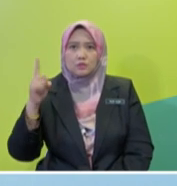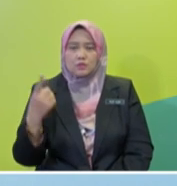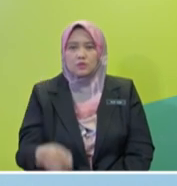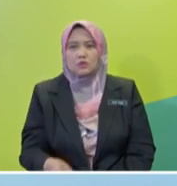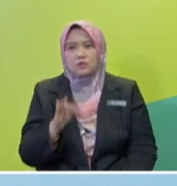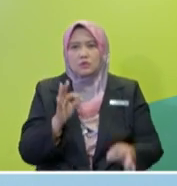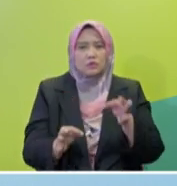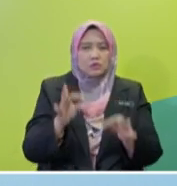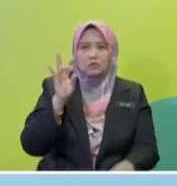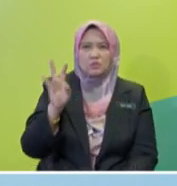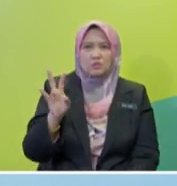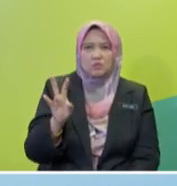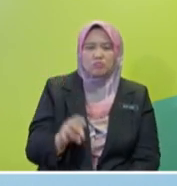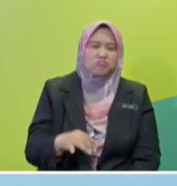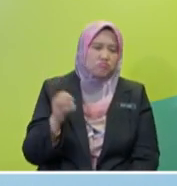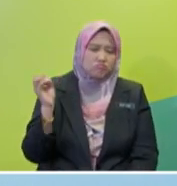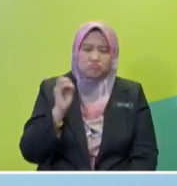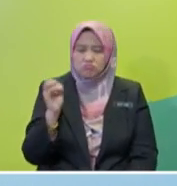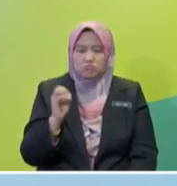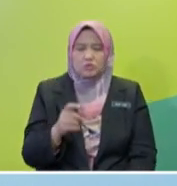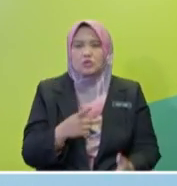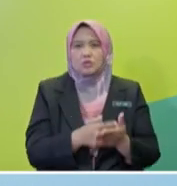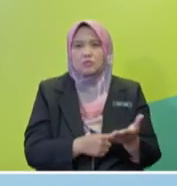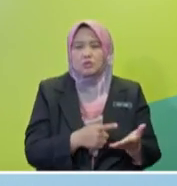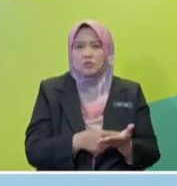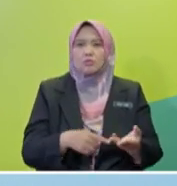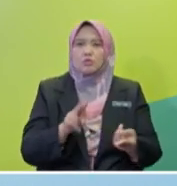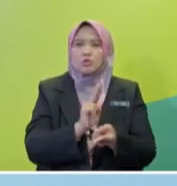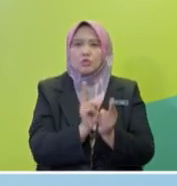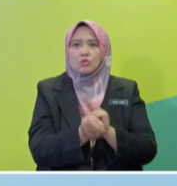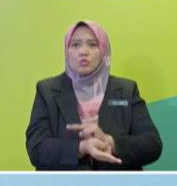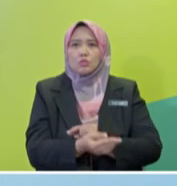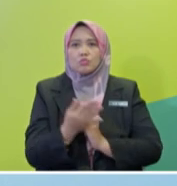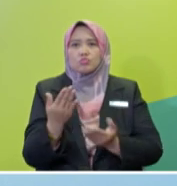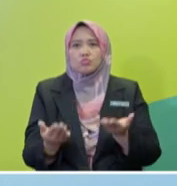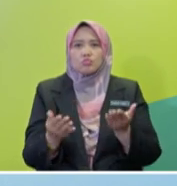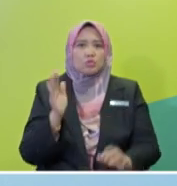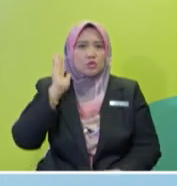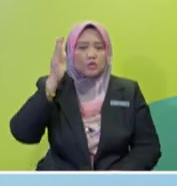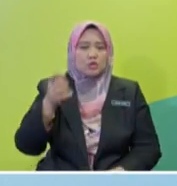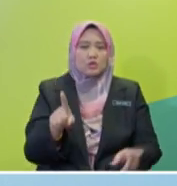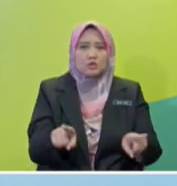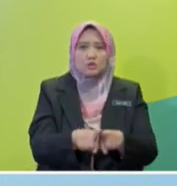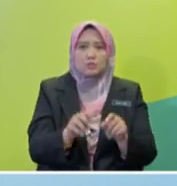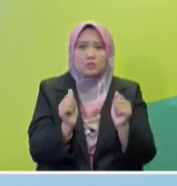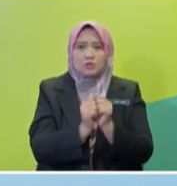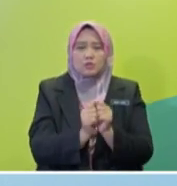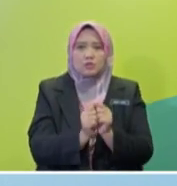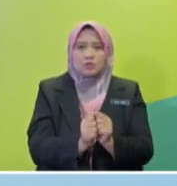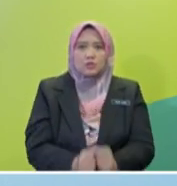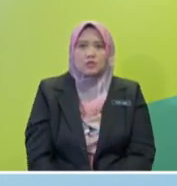membuat apa buah-buahan dia akan hampir sama dengan heading ataupun dengan teks biasa jadi